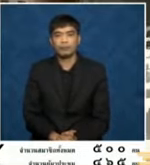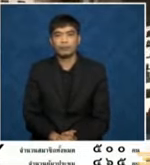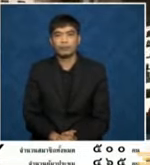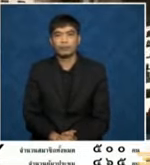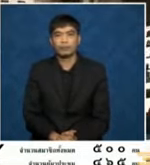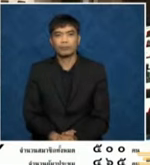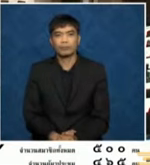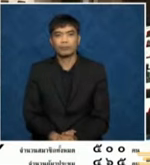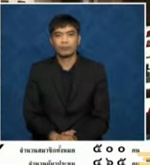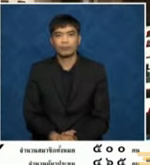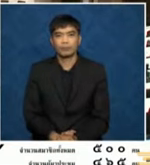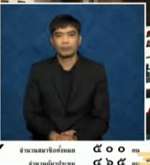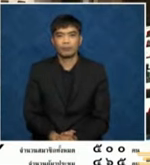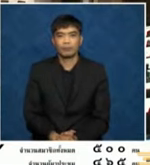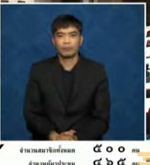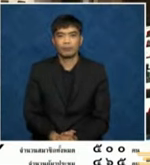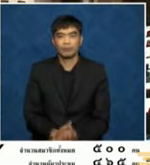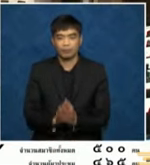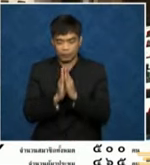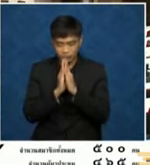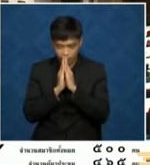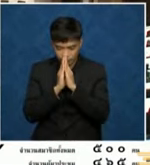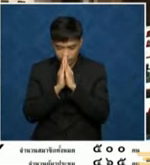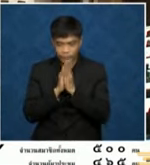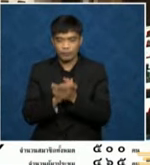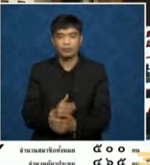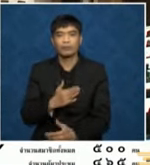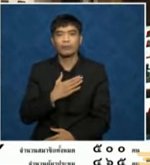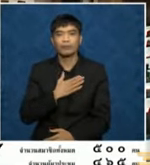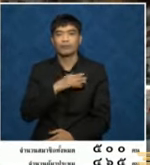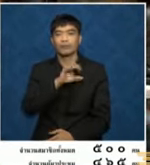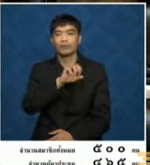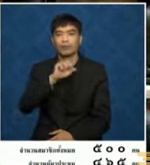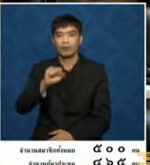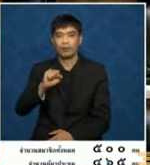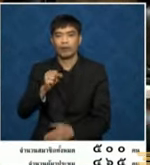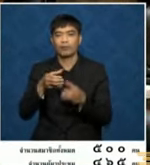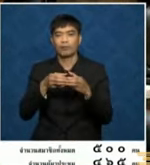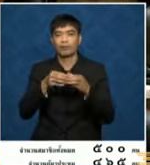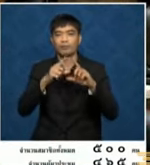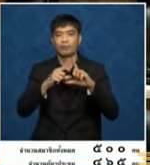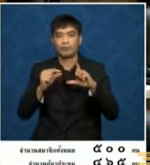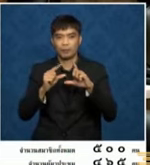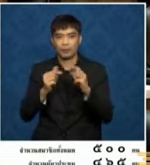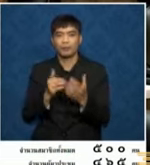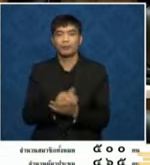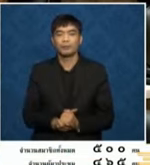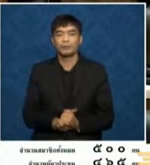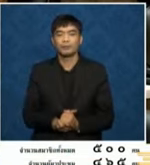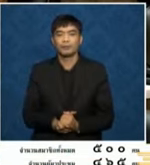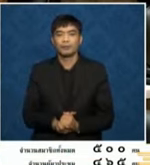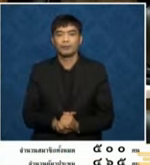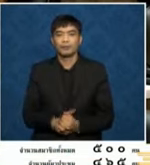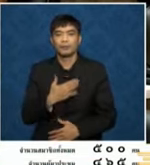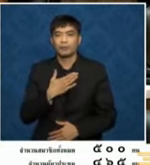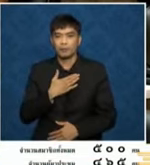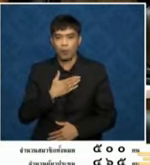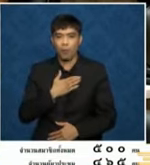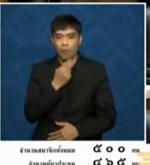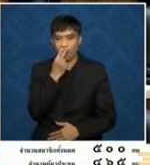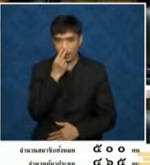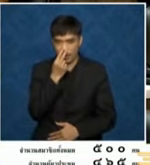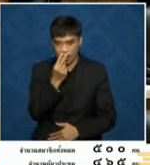ท่านประธานสภาผู้แทนราษฎรที่เคารพผมณัฐพงษ์เลืองปัญญาวุฒิผู้แทนราษฎรแบบบัญชีรายชื่อพรรคก้าวไกลครับท่านประธานครับผมได้เห็นผ